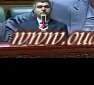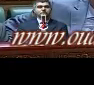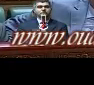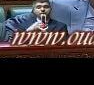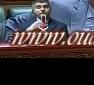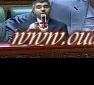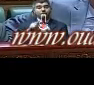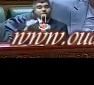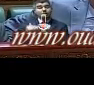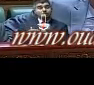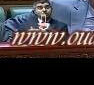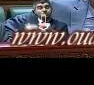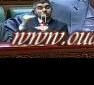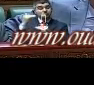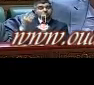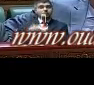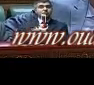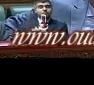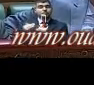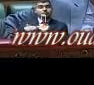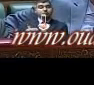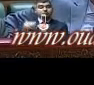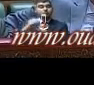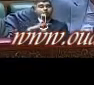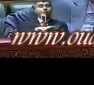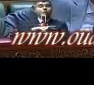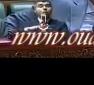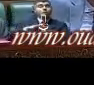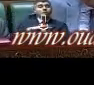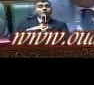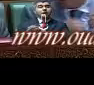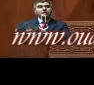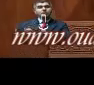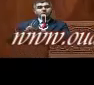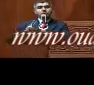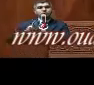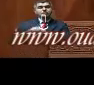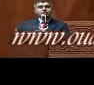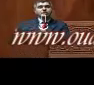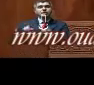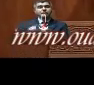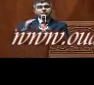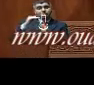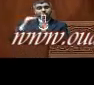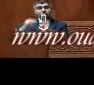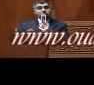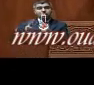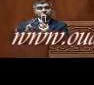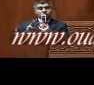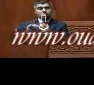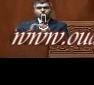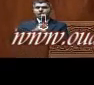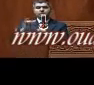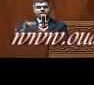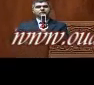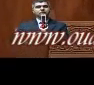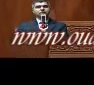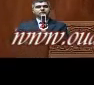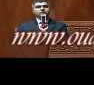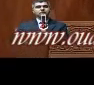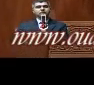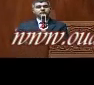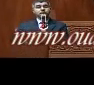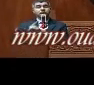ورفع الحد الادنى ورفعه بالوظيفه العموميه الى 3000 درهم، ما بقى حتى موظف كياخذ اقل من 3000 درهم، ورفع الحد